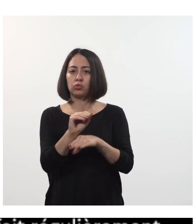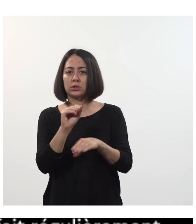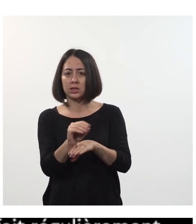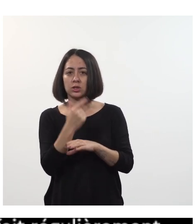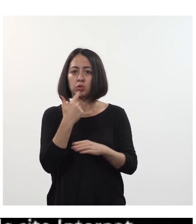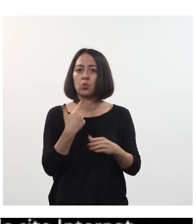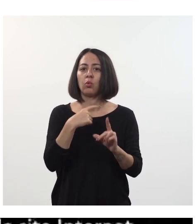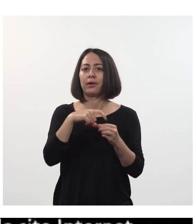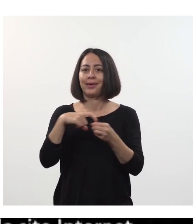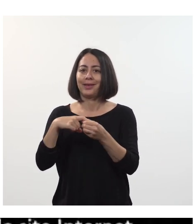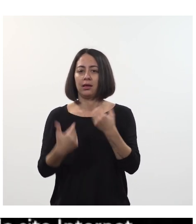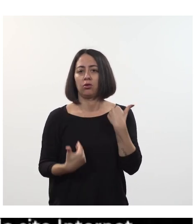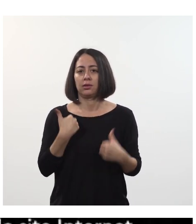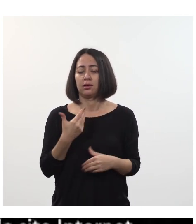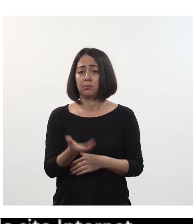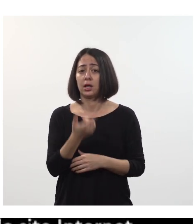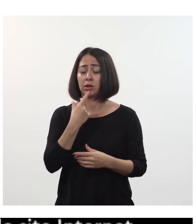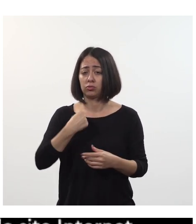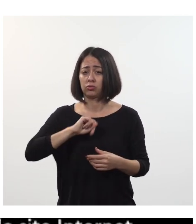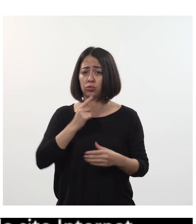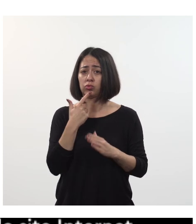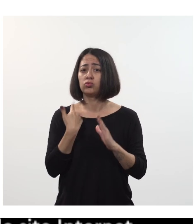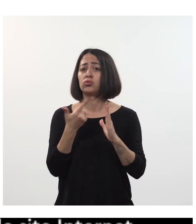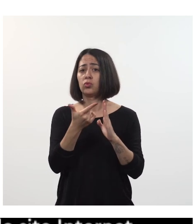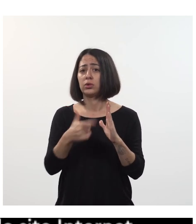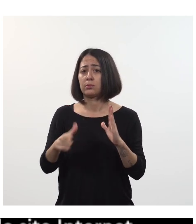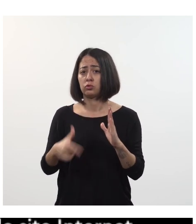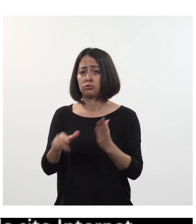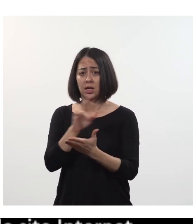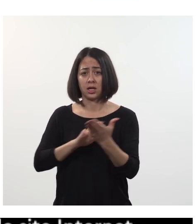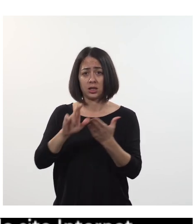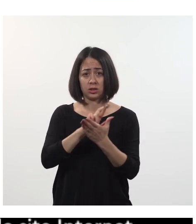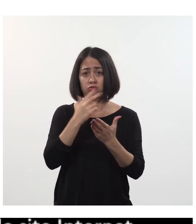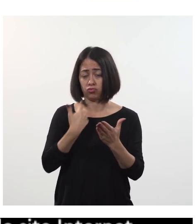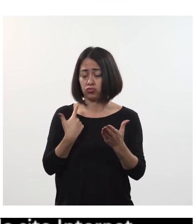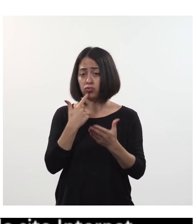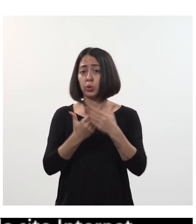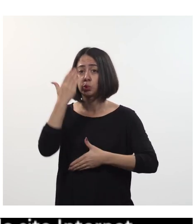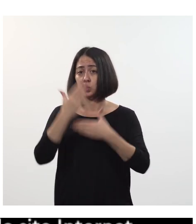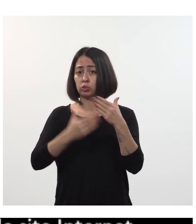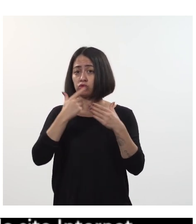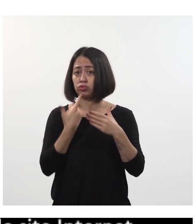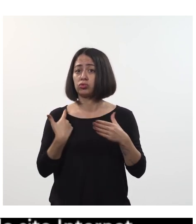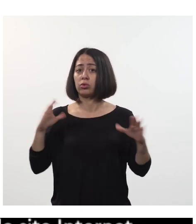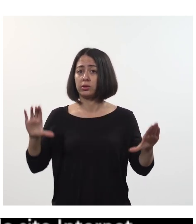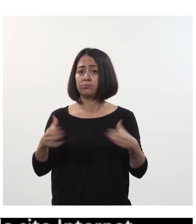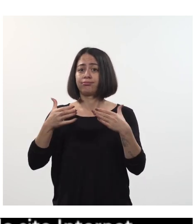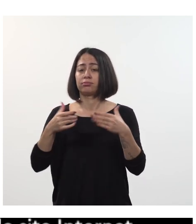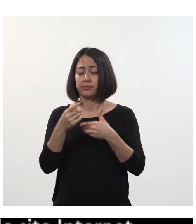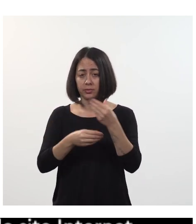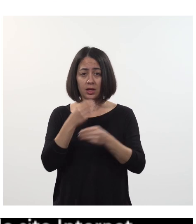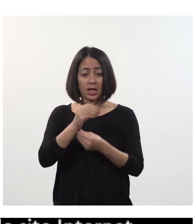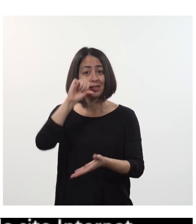journées interclans du Limousin et au forum du centre spécialisé d'obésité. Donc, pareil,